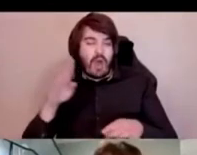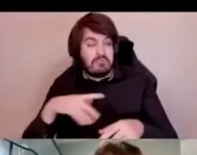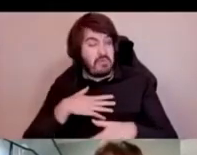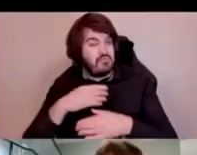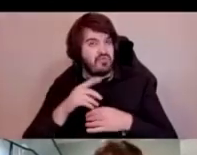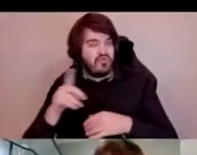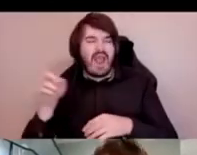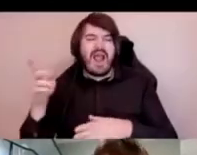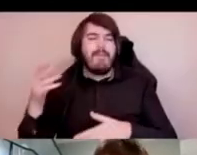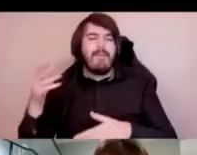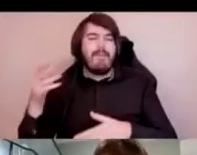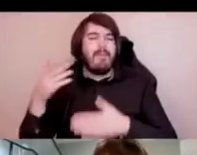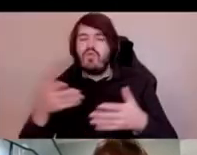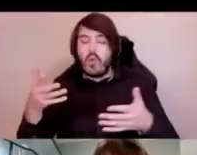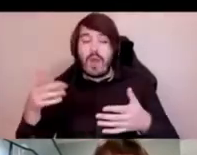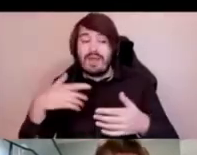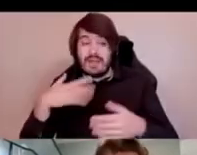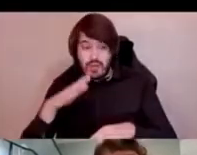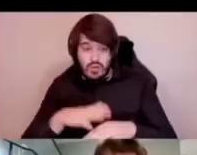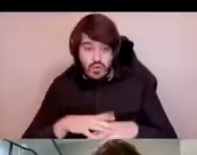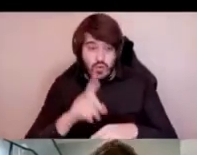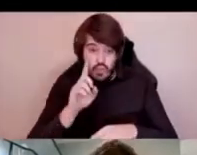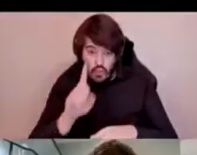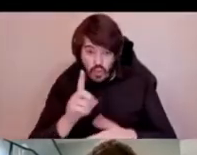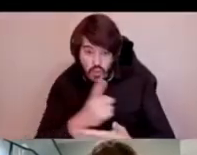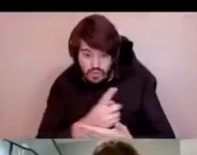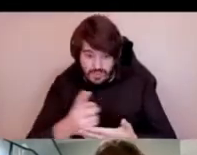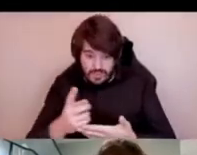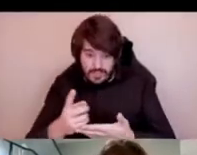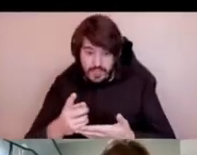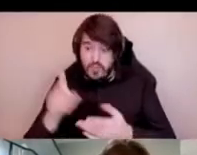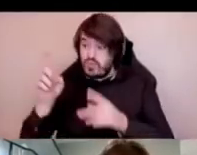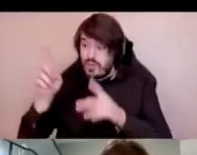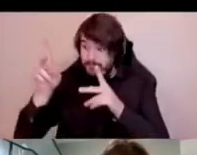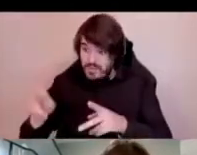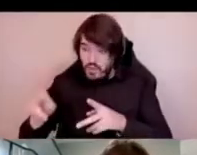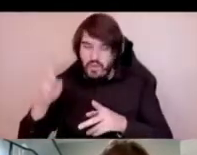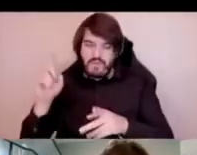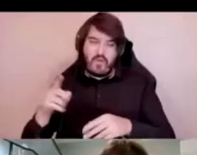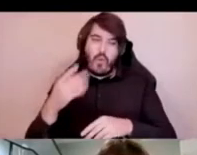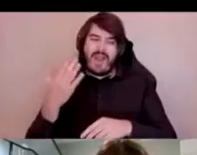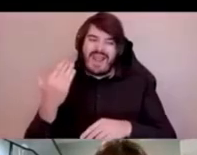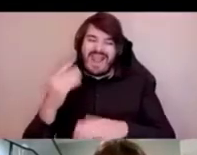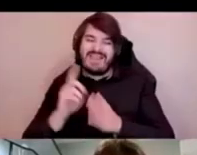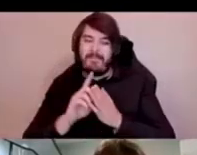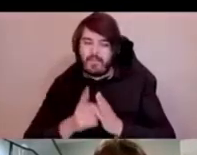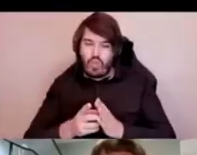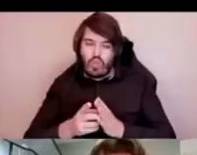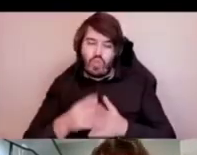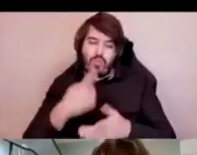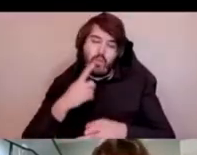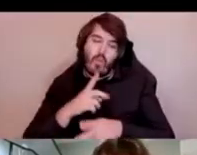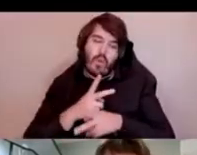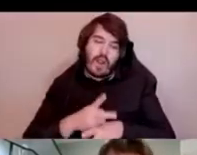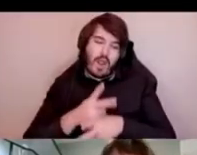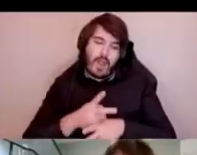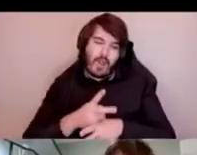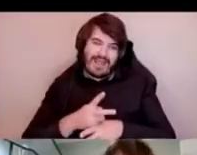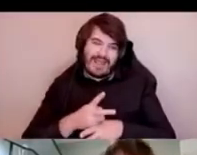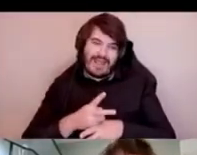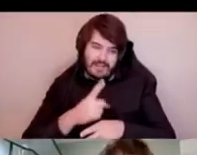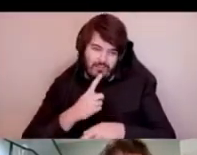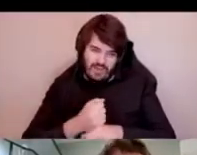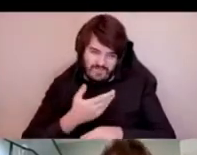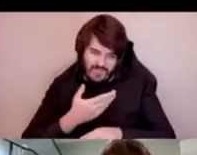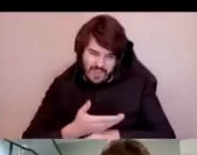Donc, elle propose par semaine, pour une personne, 15 minutes de travail d'entretien. Alors, une